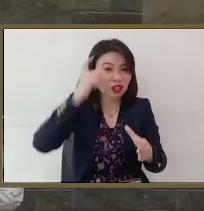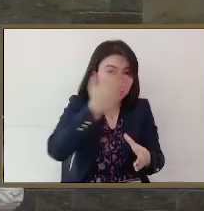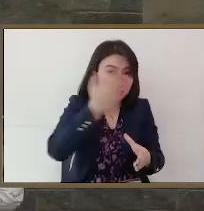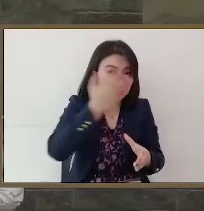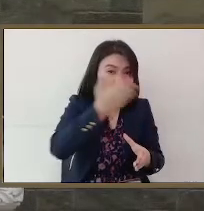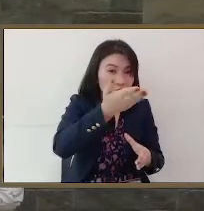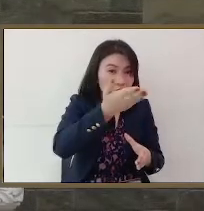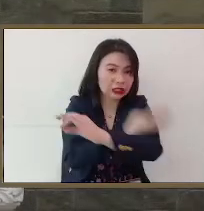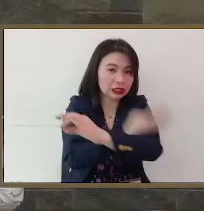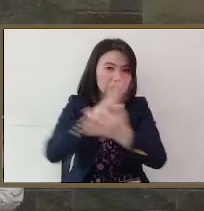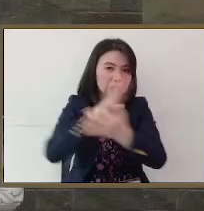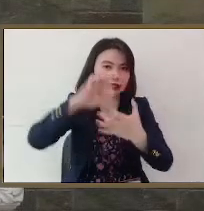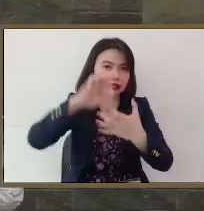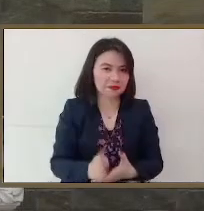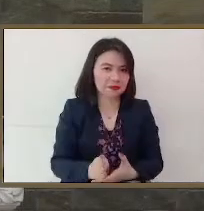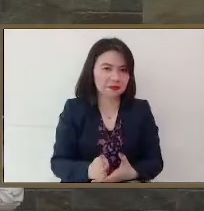Diyos.